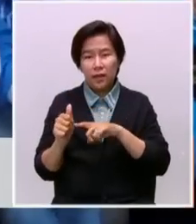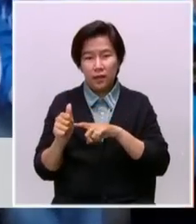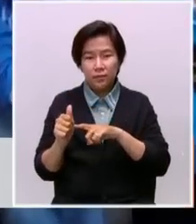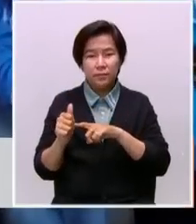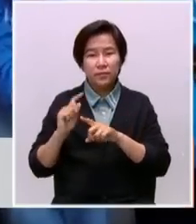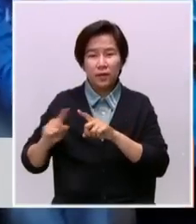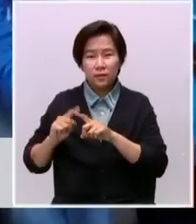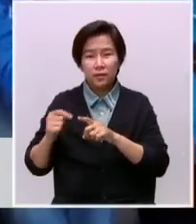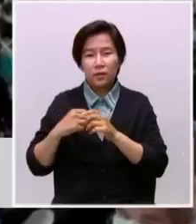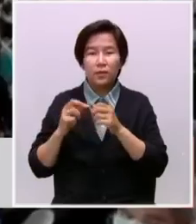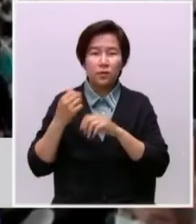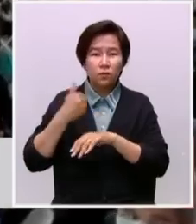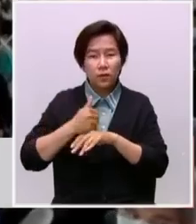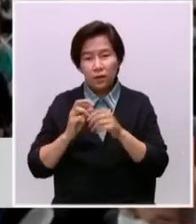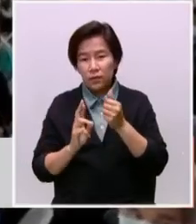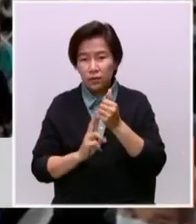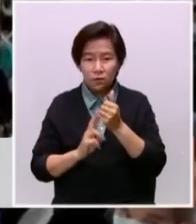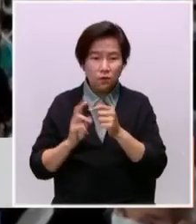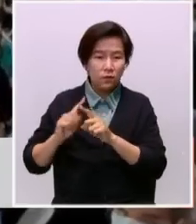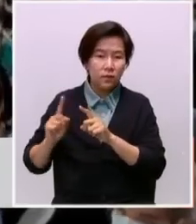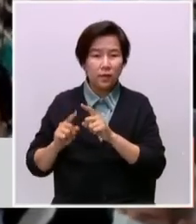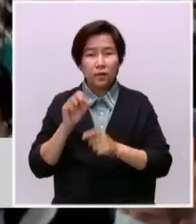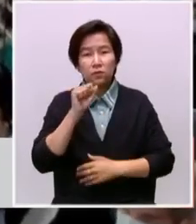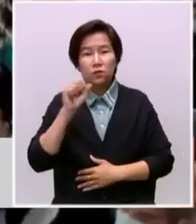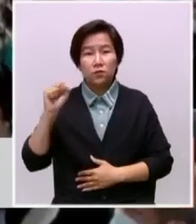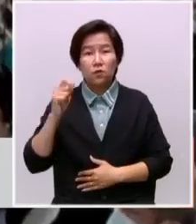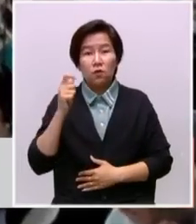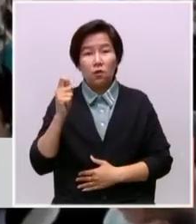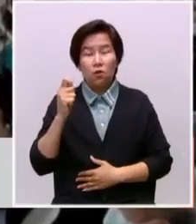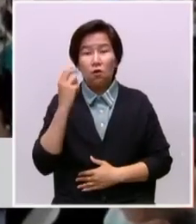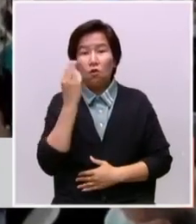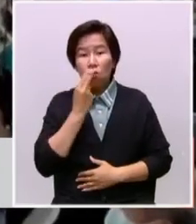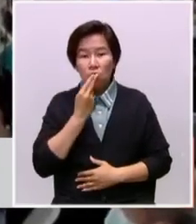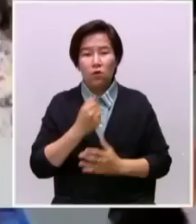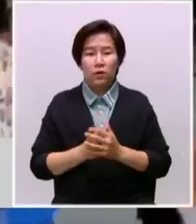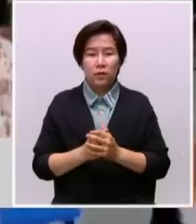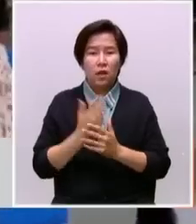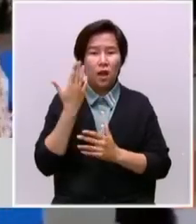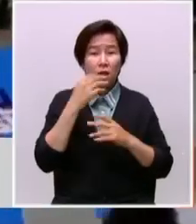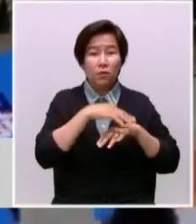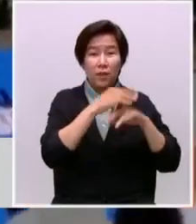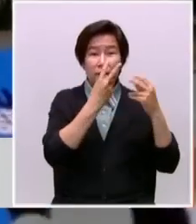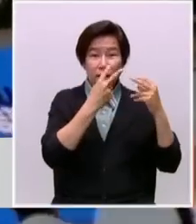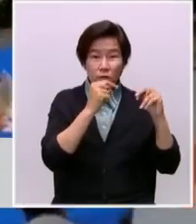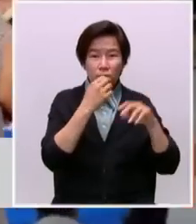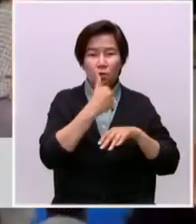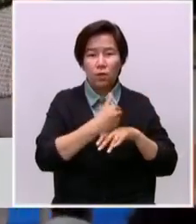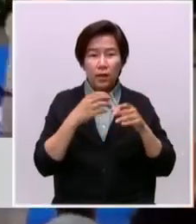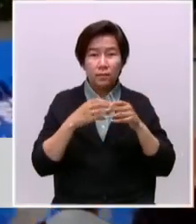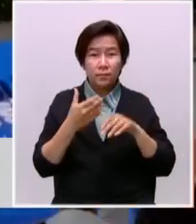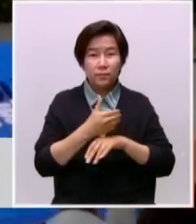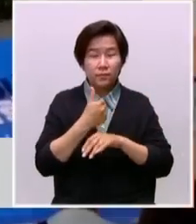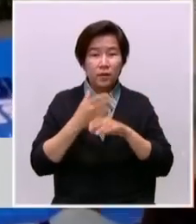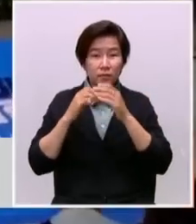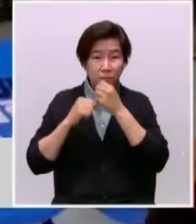ค้าไพบูลย์รองหัวหน้าพรรคนายอภิสิทธิ์เวชาชีวะอดีตนายกรัฐมนตรีและอดีตหัวหน้าพรรคประชาธิปัตย์ก็ไปร่วม